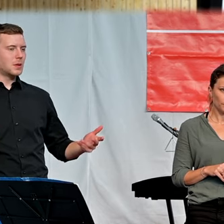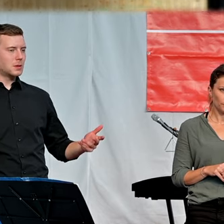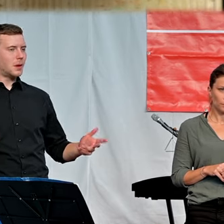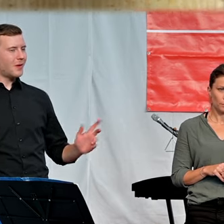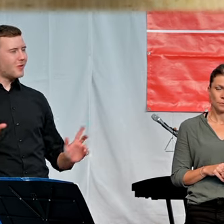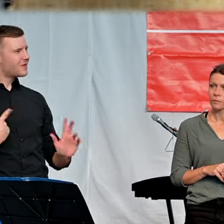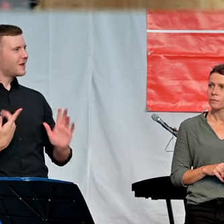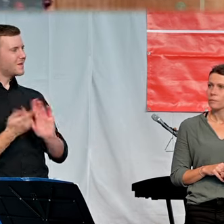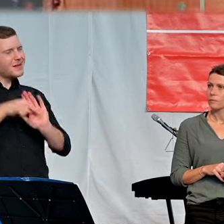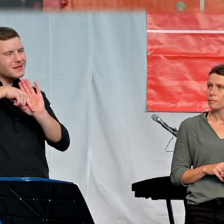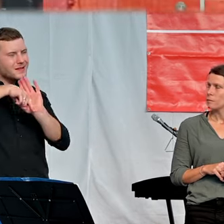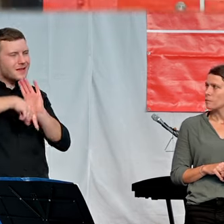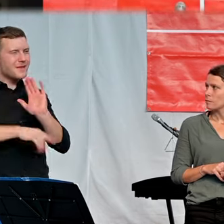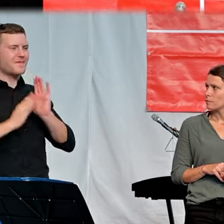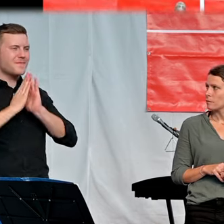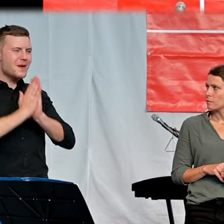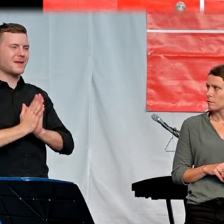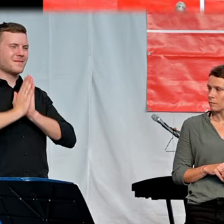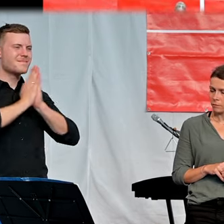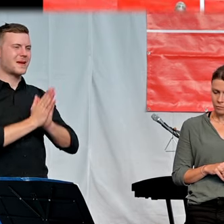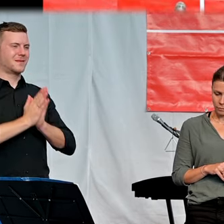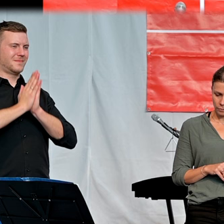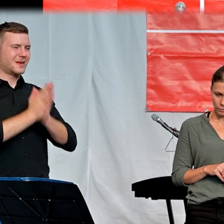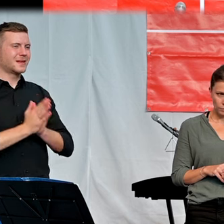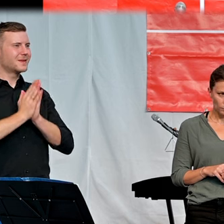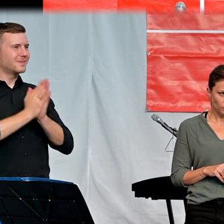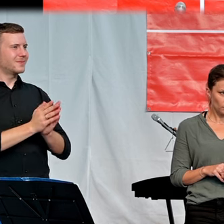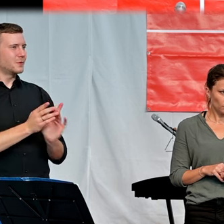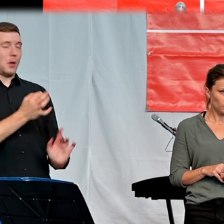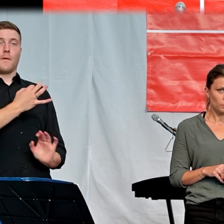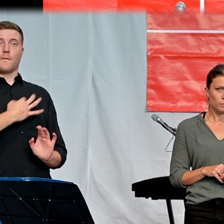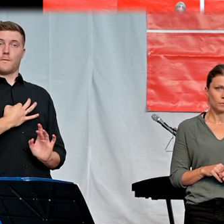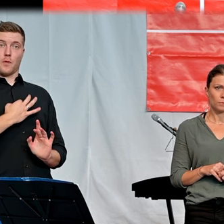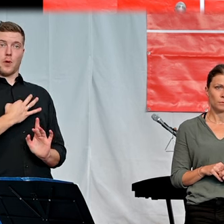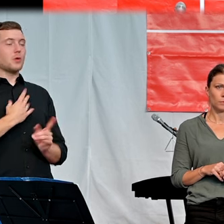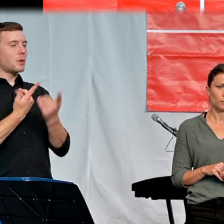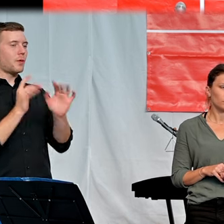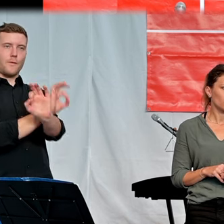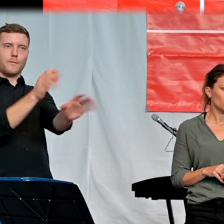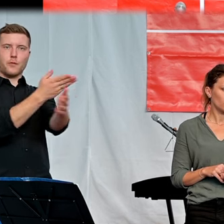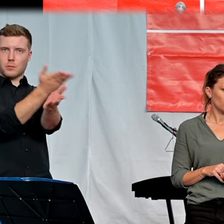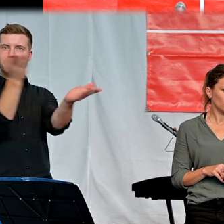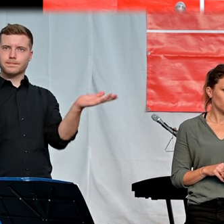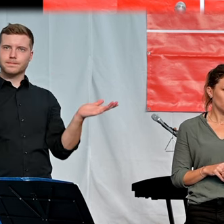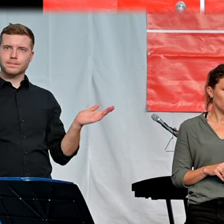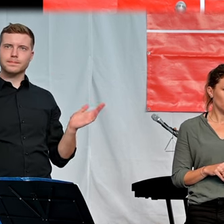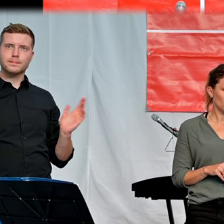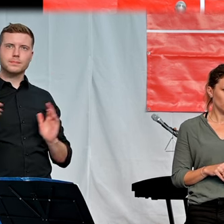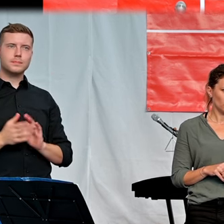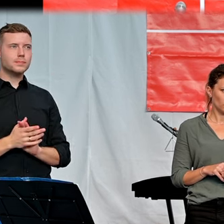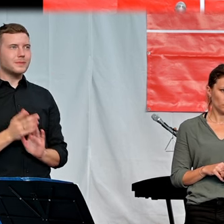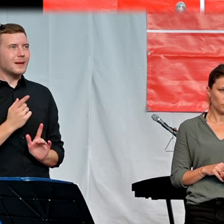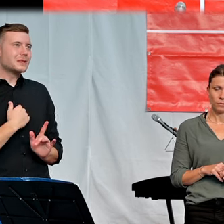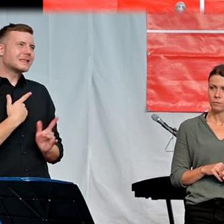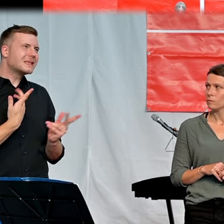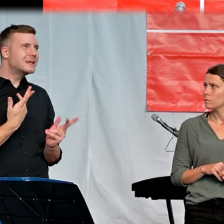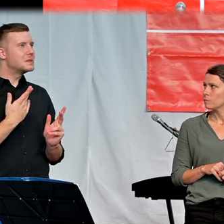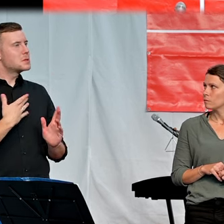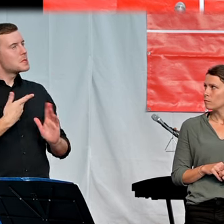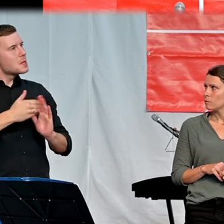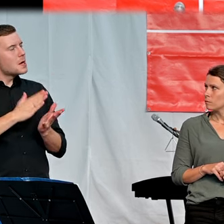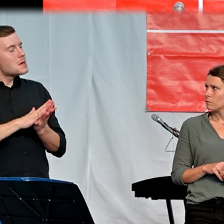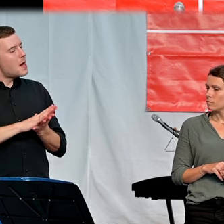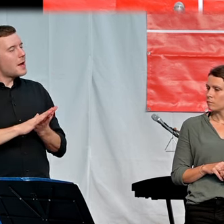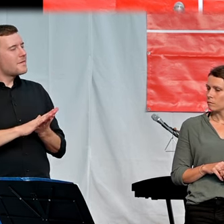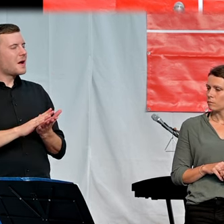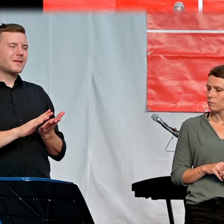werde ich dafür beten. Und so mache ich es auch für mich persönlich, Aber ich lebe in der Spannung, ja. Und es ist